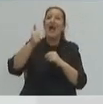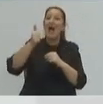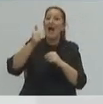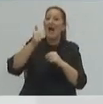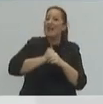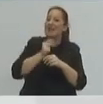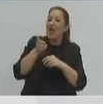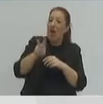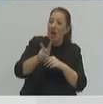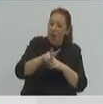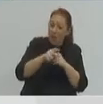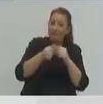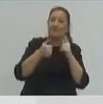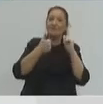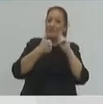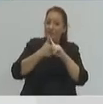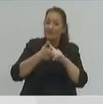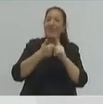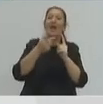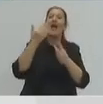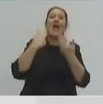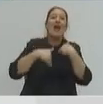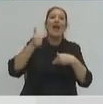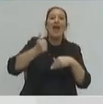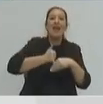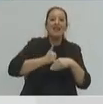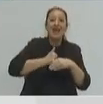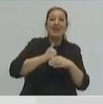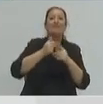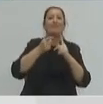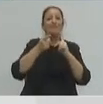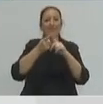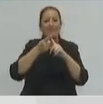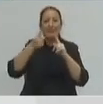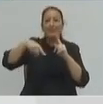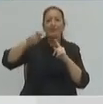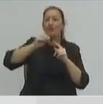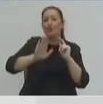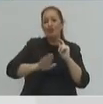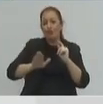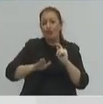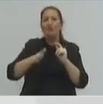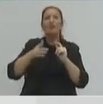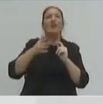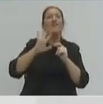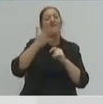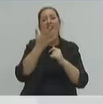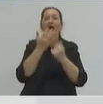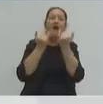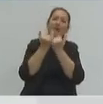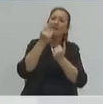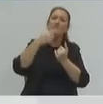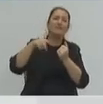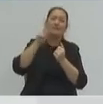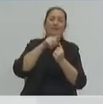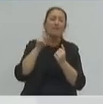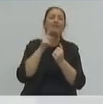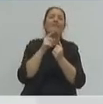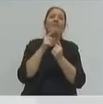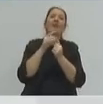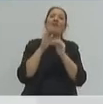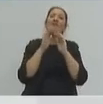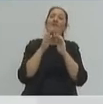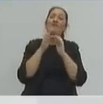ailesinin birincileri yakınlarına ücretsiz durumu, bakın tekrar söylüyorum, durumu olmayan